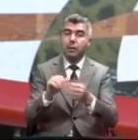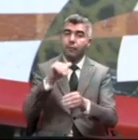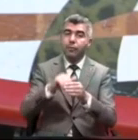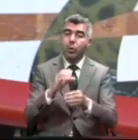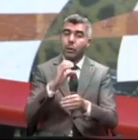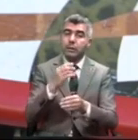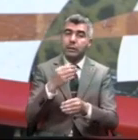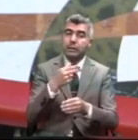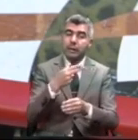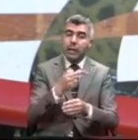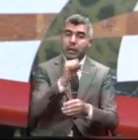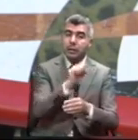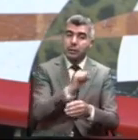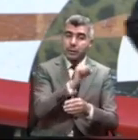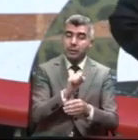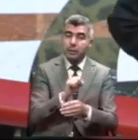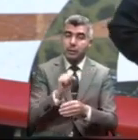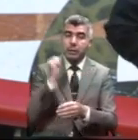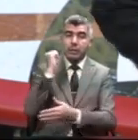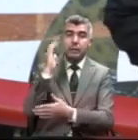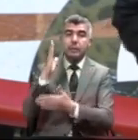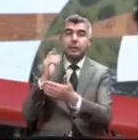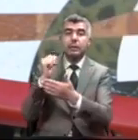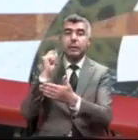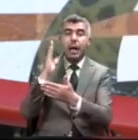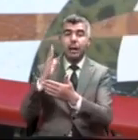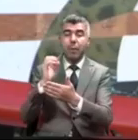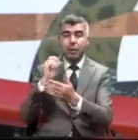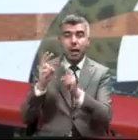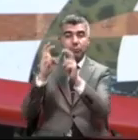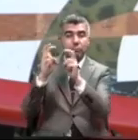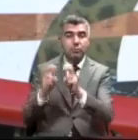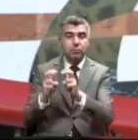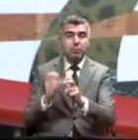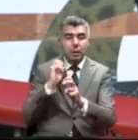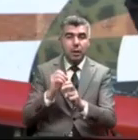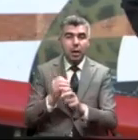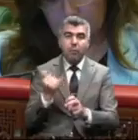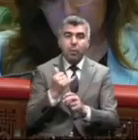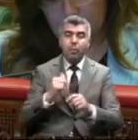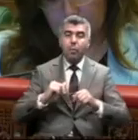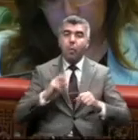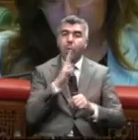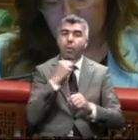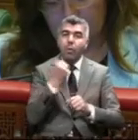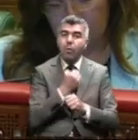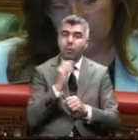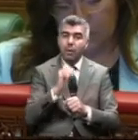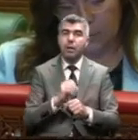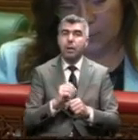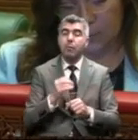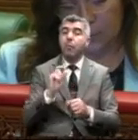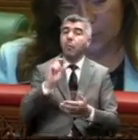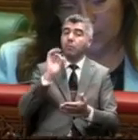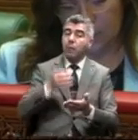الضريبيه والاجتماعيه ديالهم اللي هم محتشمه وجد منخفضه وتشجيع من طرف الدوله باش يكون